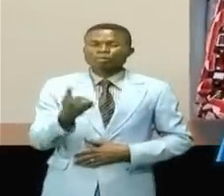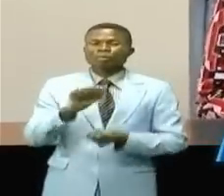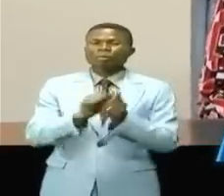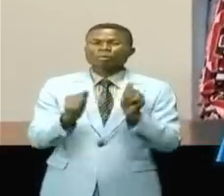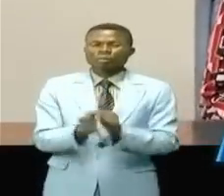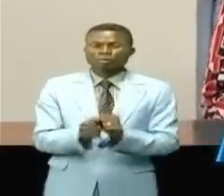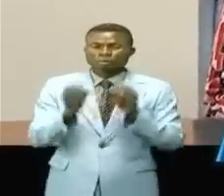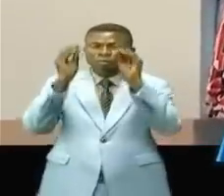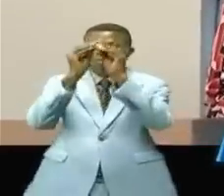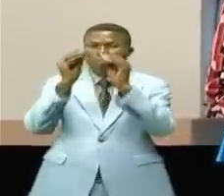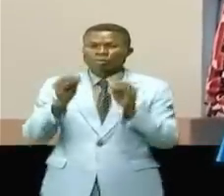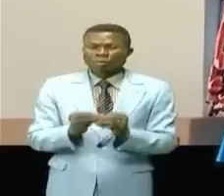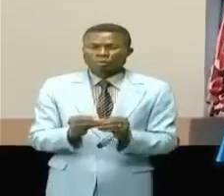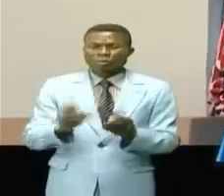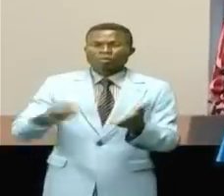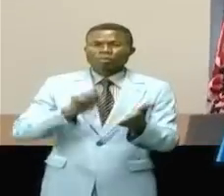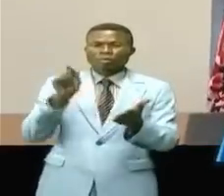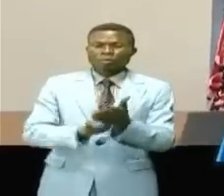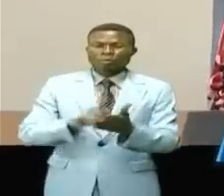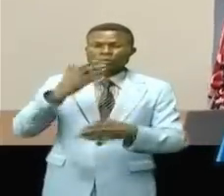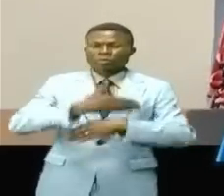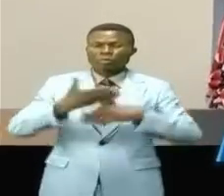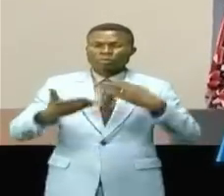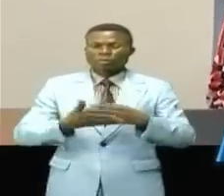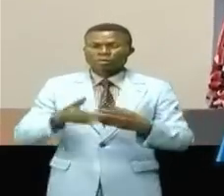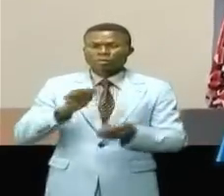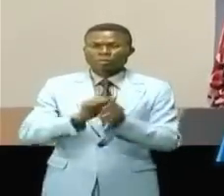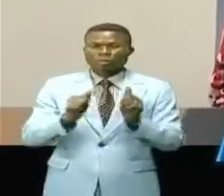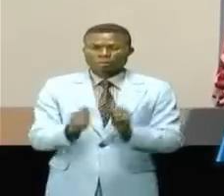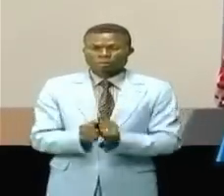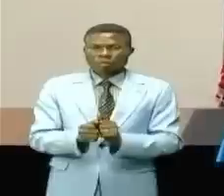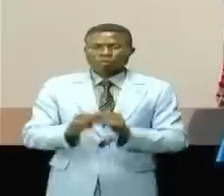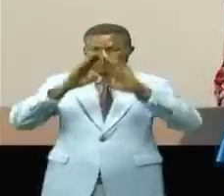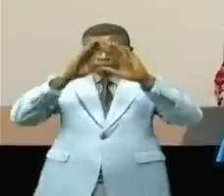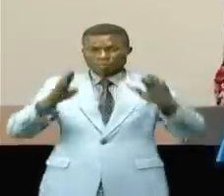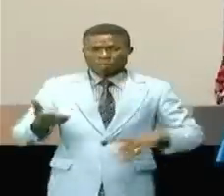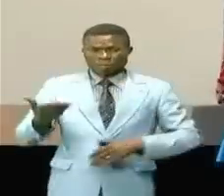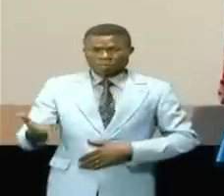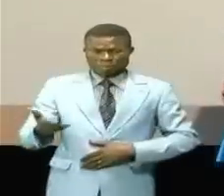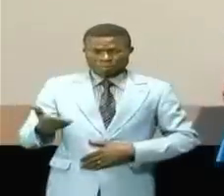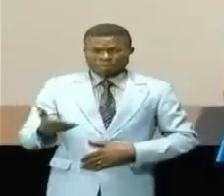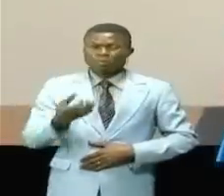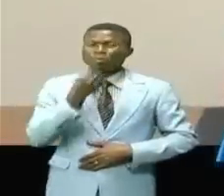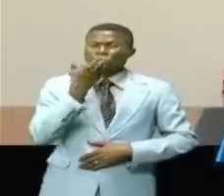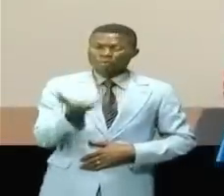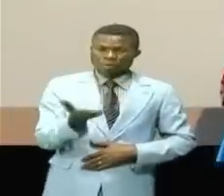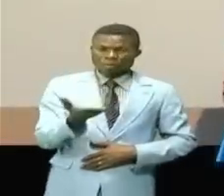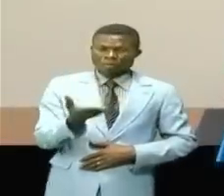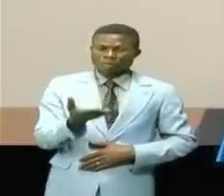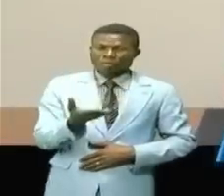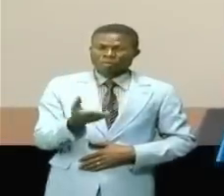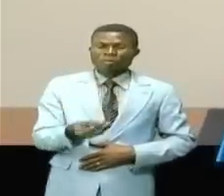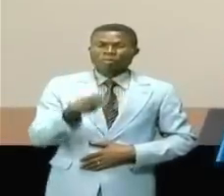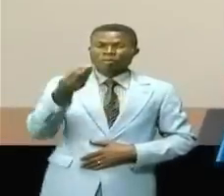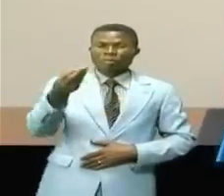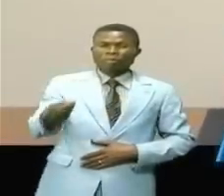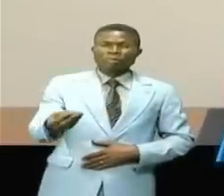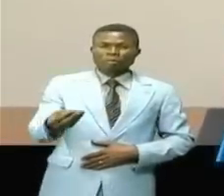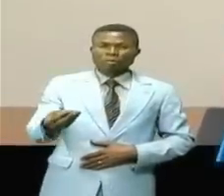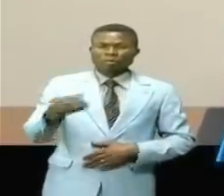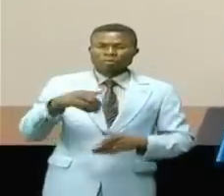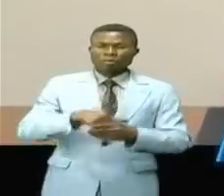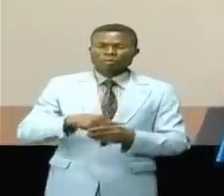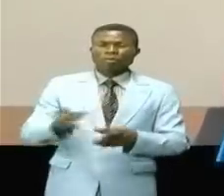du calcul de la taxe de bâtisse sur la question de la mutation immobilière? Est-ce qu'on a, par exemple, donné dans